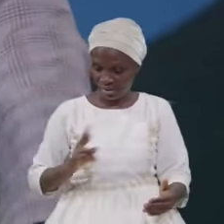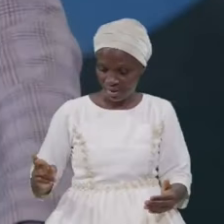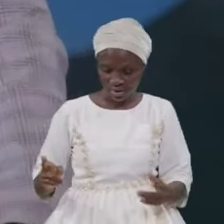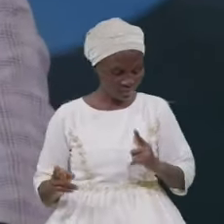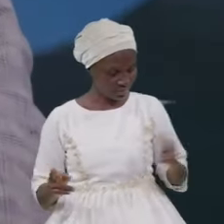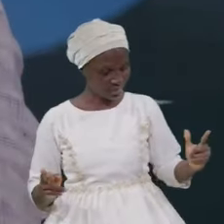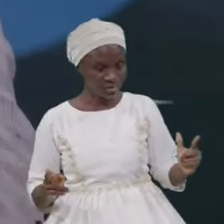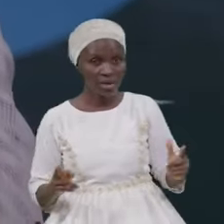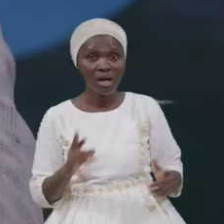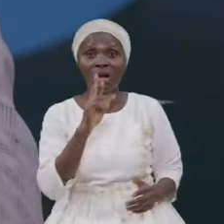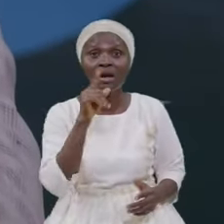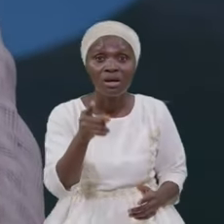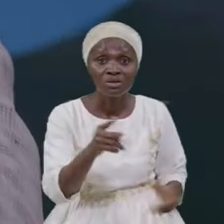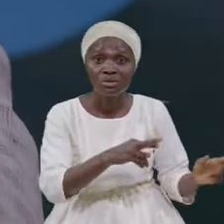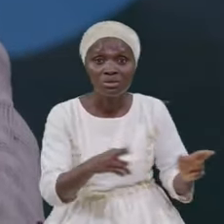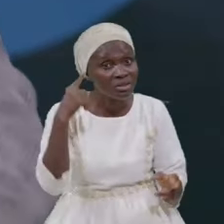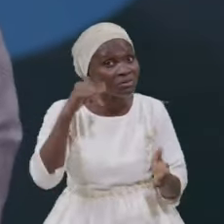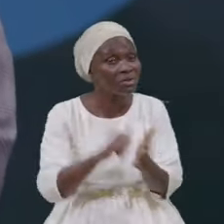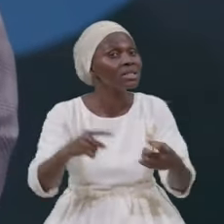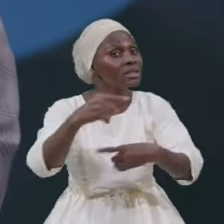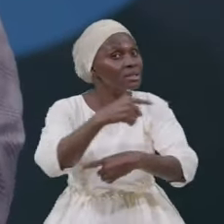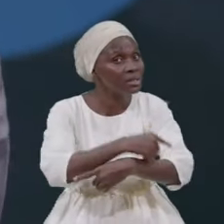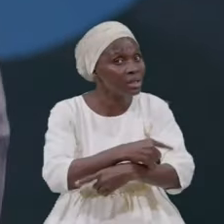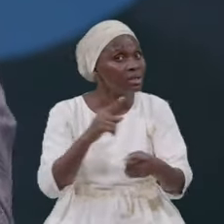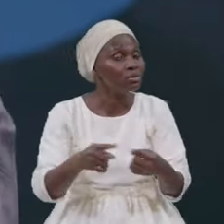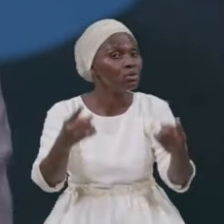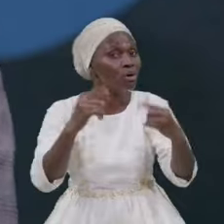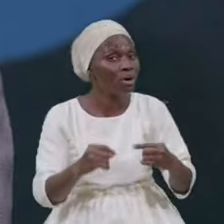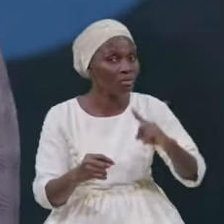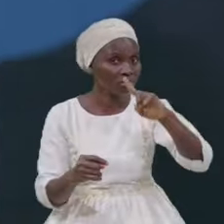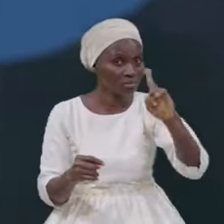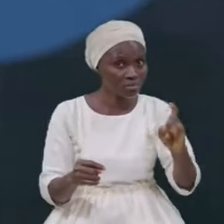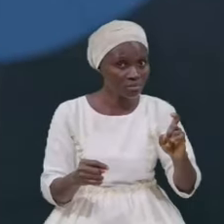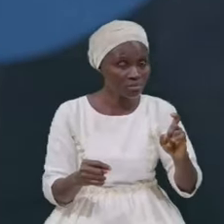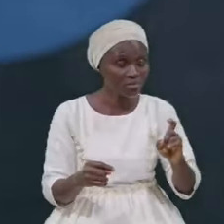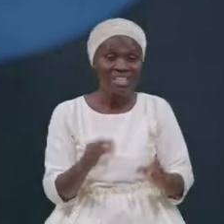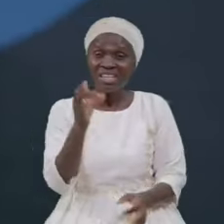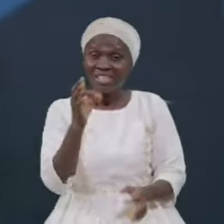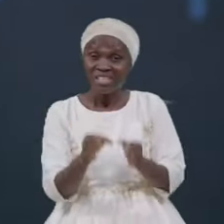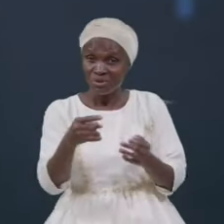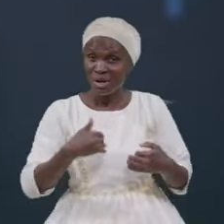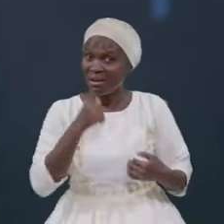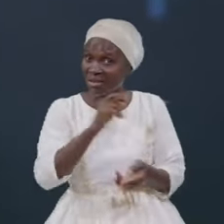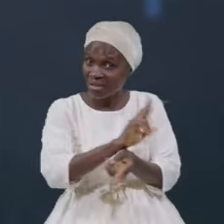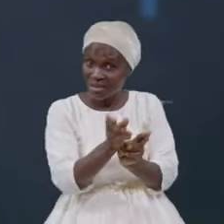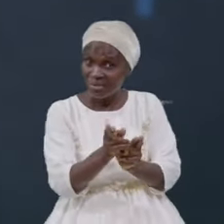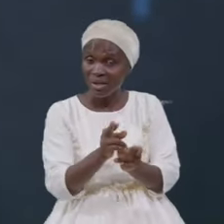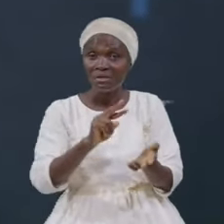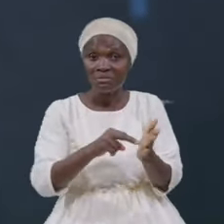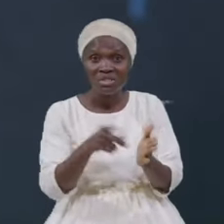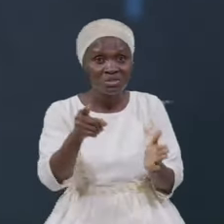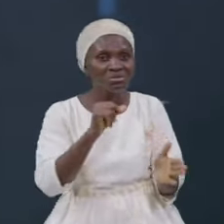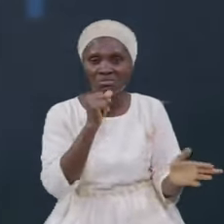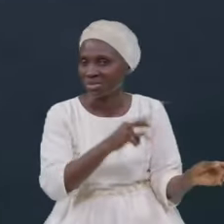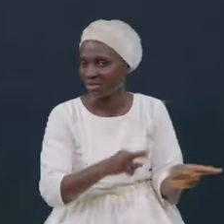pour ce jour-là? Si tu ne t'es pas encore repenti, tu n'es pas encore prêt. Si tu n'as pas encore donné ta vie au